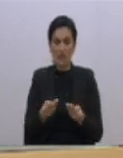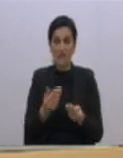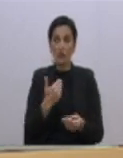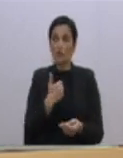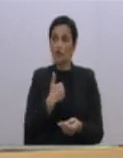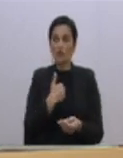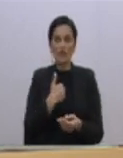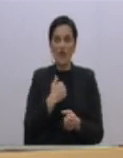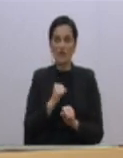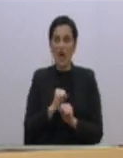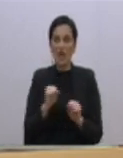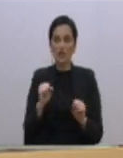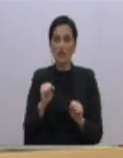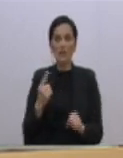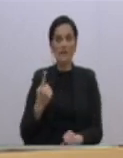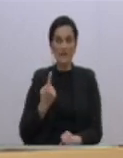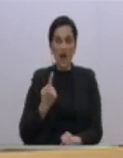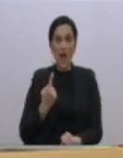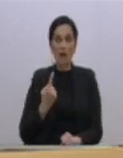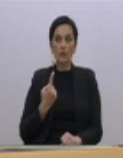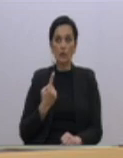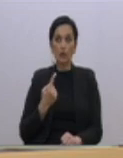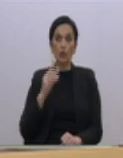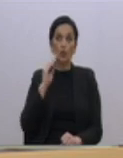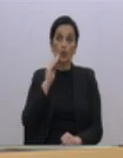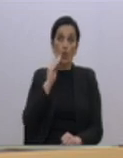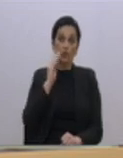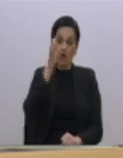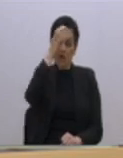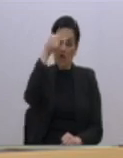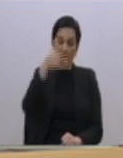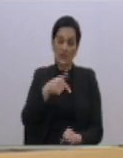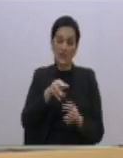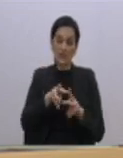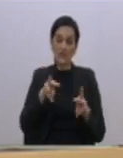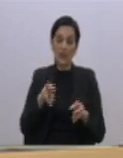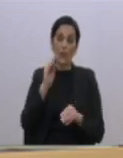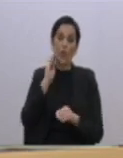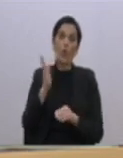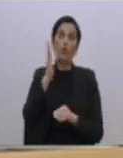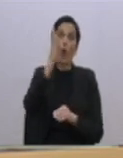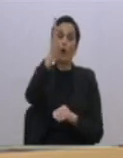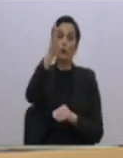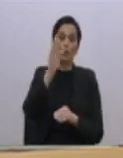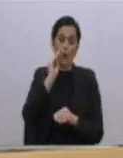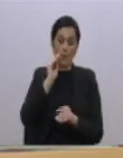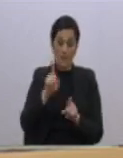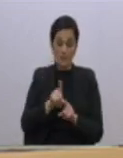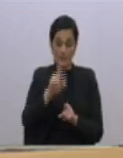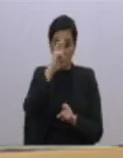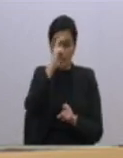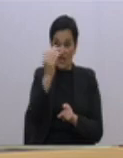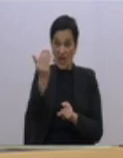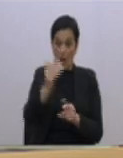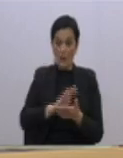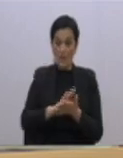არ შეიძლება ველოდოთ იმას, როდის მოახერხებს განათლების სამინისტრო, როდის მე და მით უმეტეს ამ ხელისუფლების